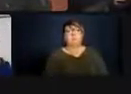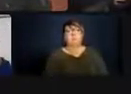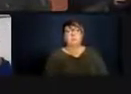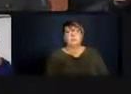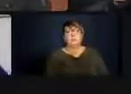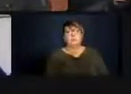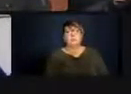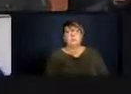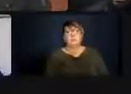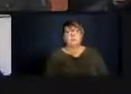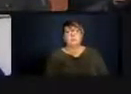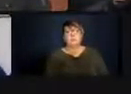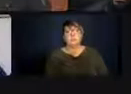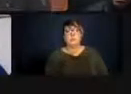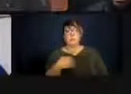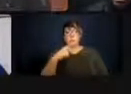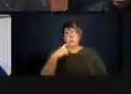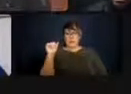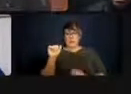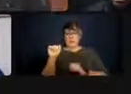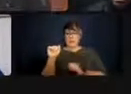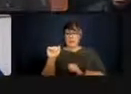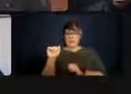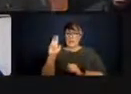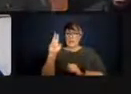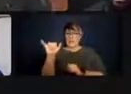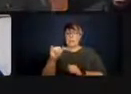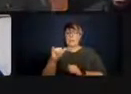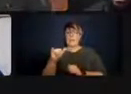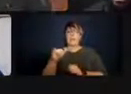tumezungumzia masuala yanayohusiana na usawa na